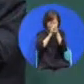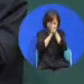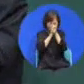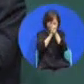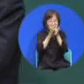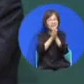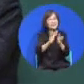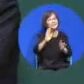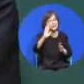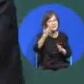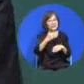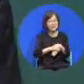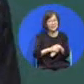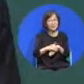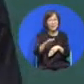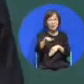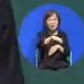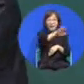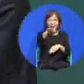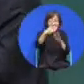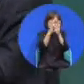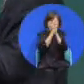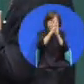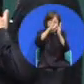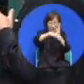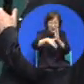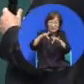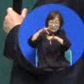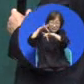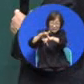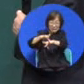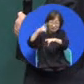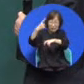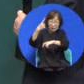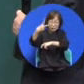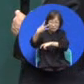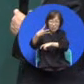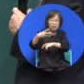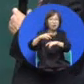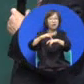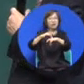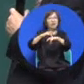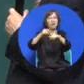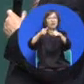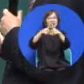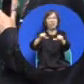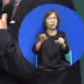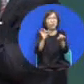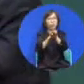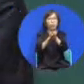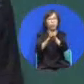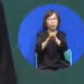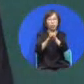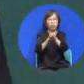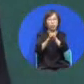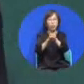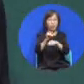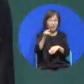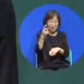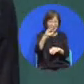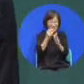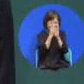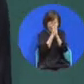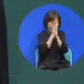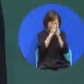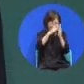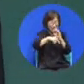때마다 세 가지 흑암들이 무너져요. And whenever you pray, three works of the force of darkness will crumble down. 기도할 때마다 성령께서 역사하시게